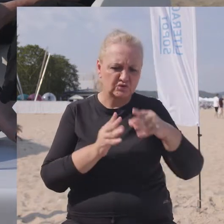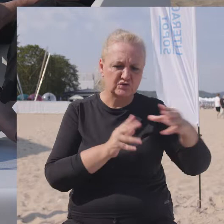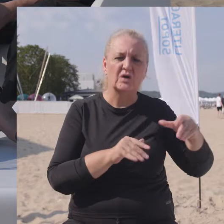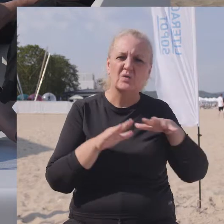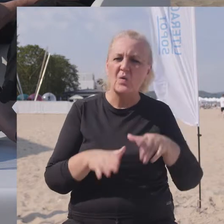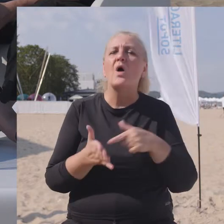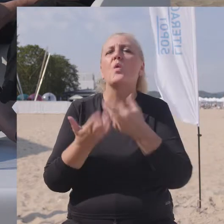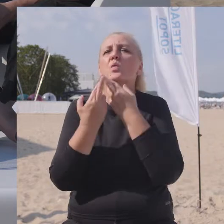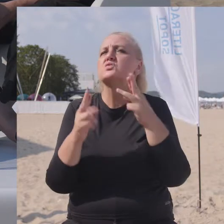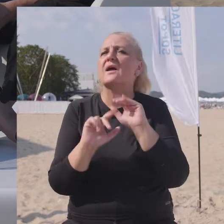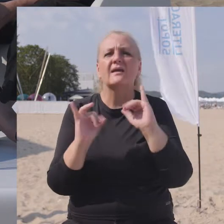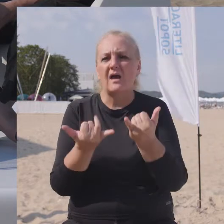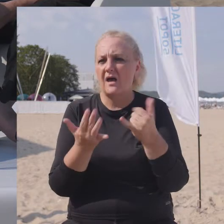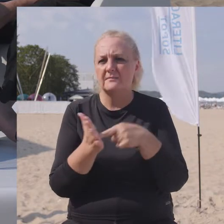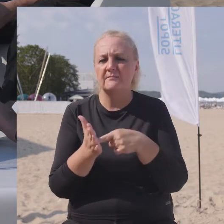różnica między